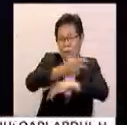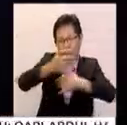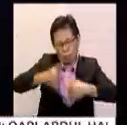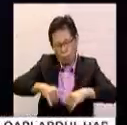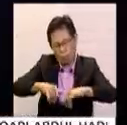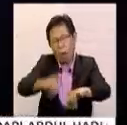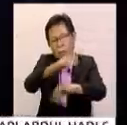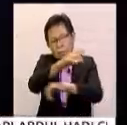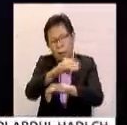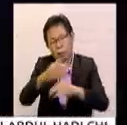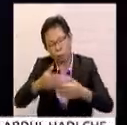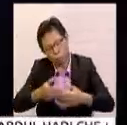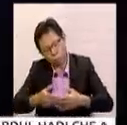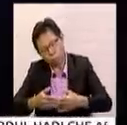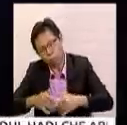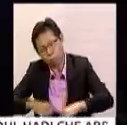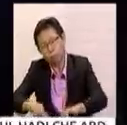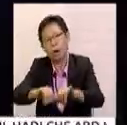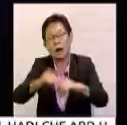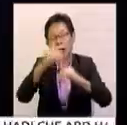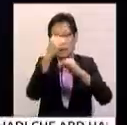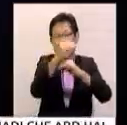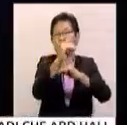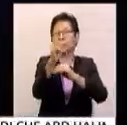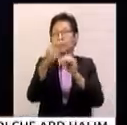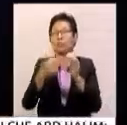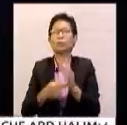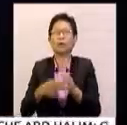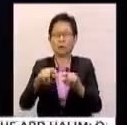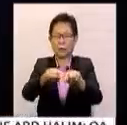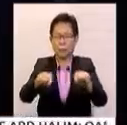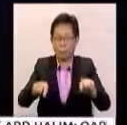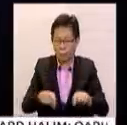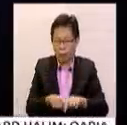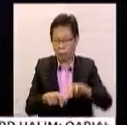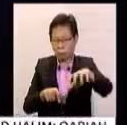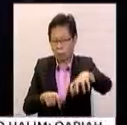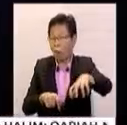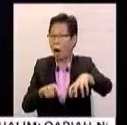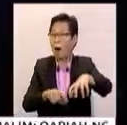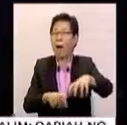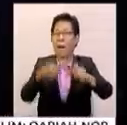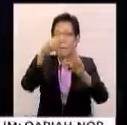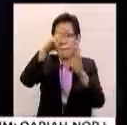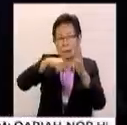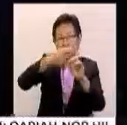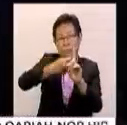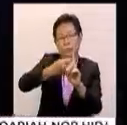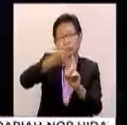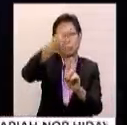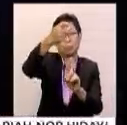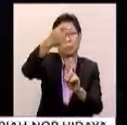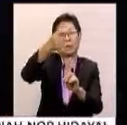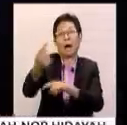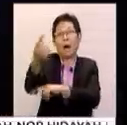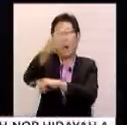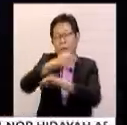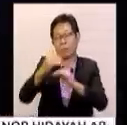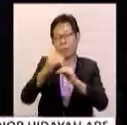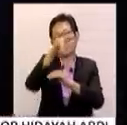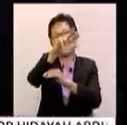berterusan manakala tahap satu ini pula merujuk kepada kawasan yang mencatatkan bacaan suhu maksimum harian